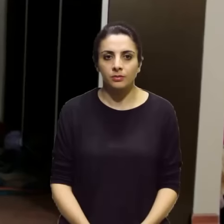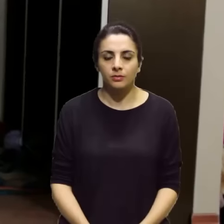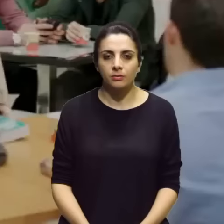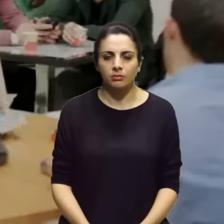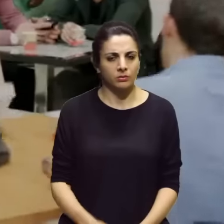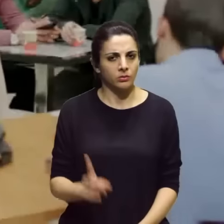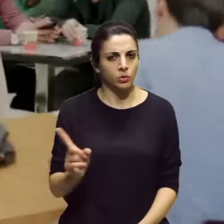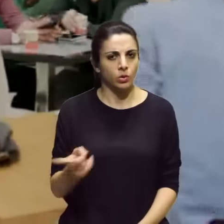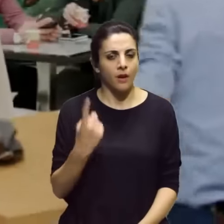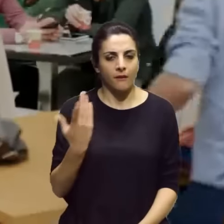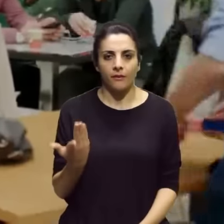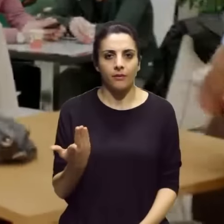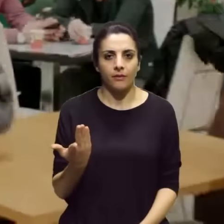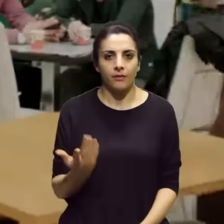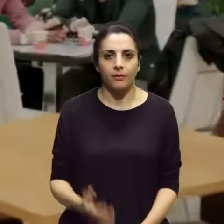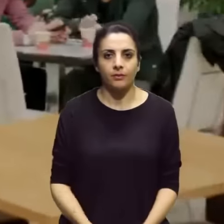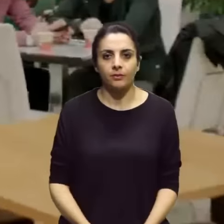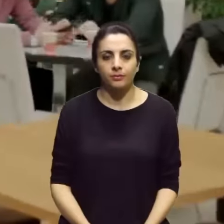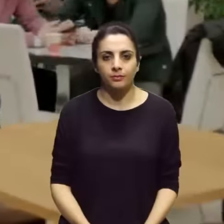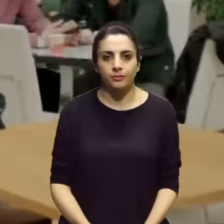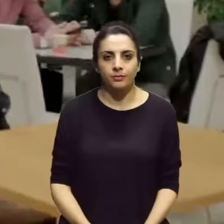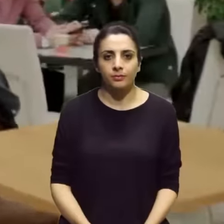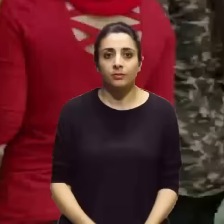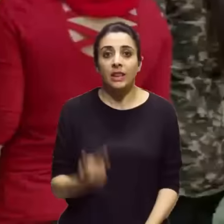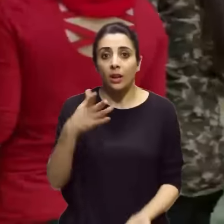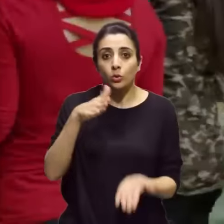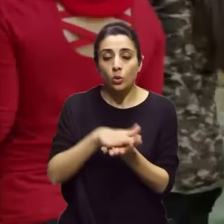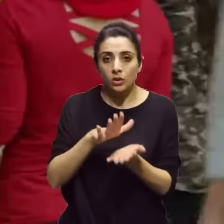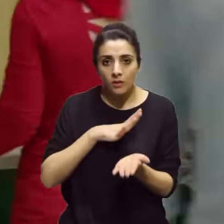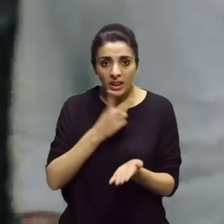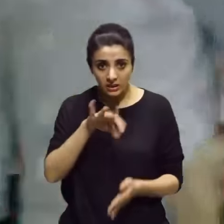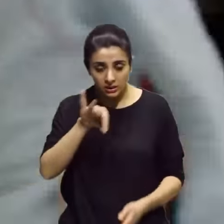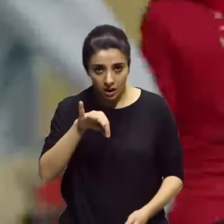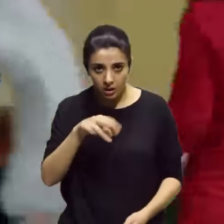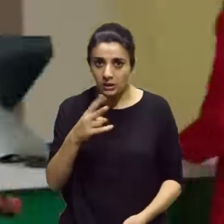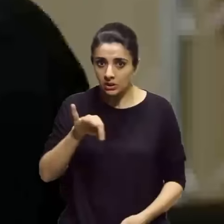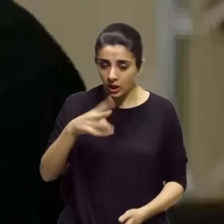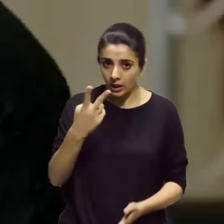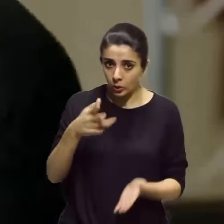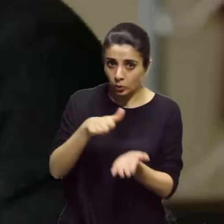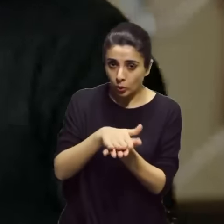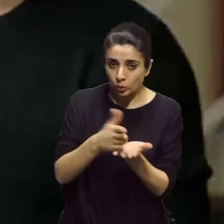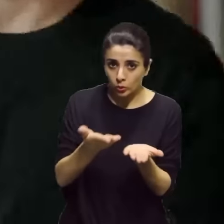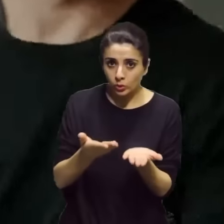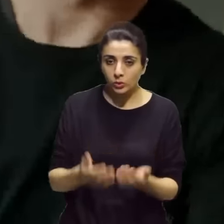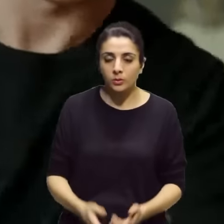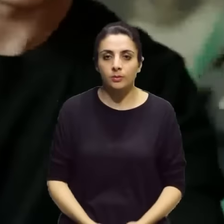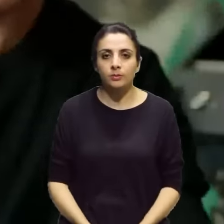kapıyı. Allah Allah. Kantin, Mazhar, Edip'le çalışıyor. İki tostum vardı. Bu da 2 çay. 2 çay, 2 tost.